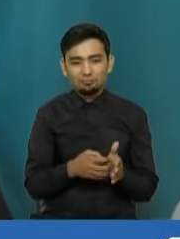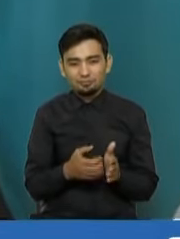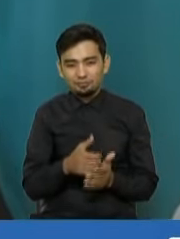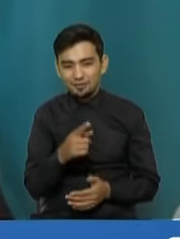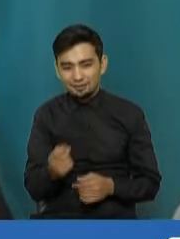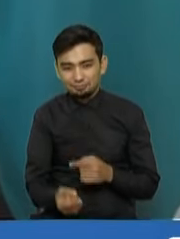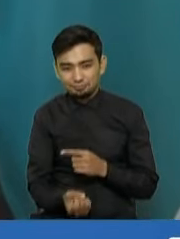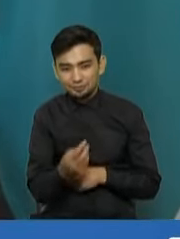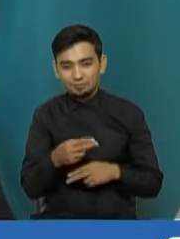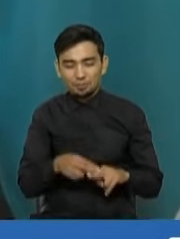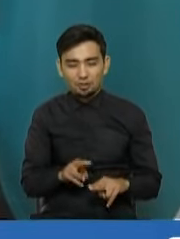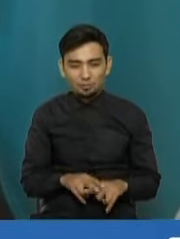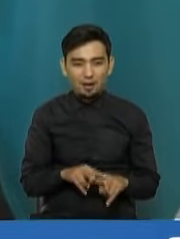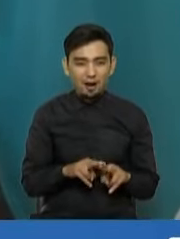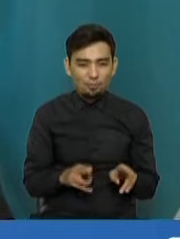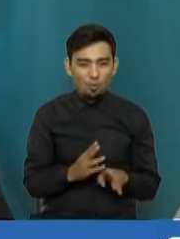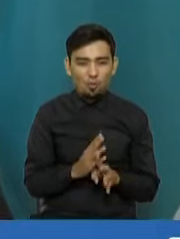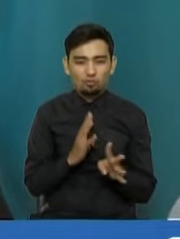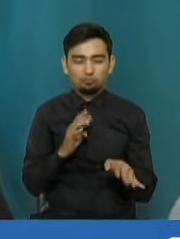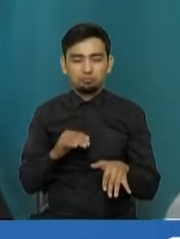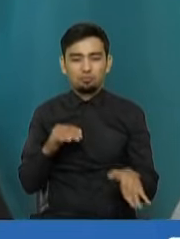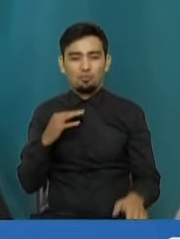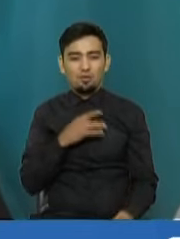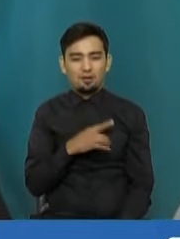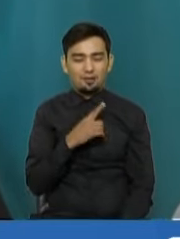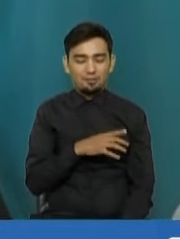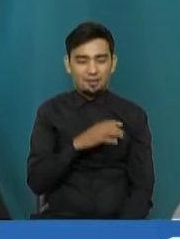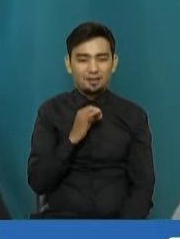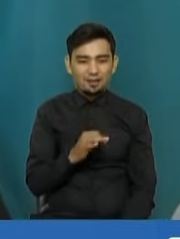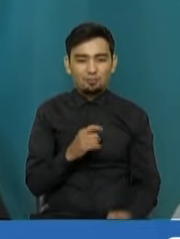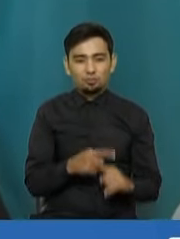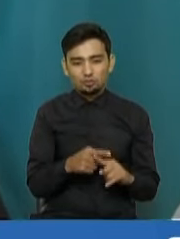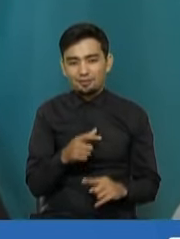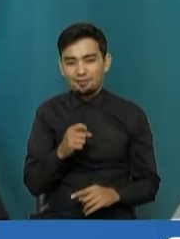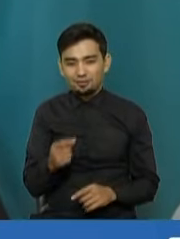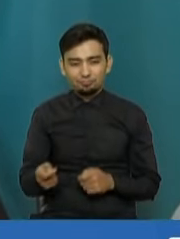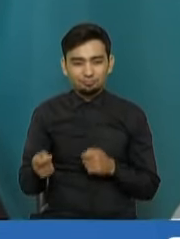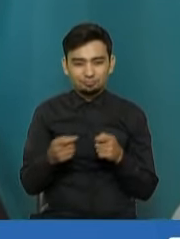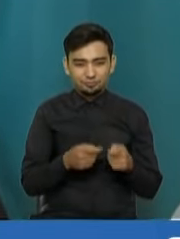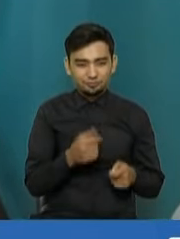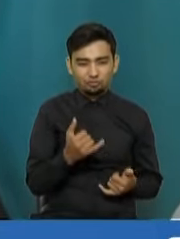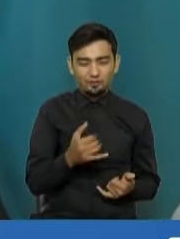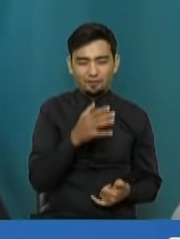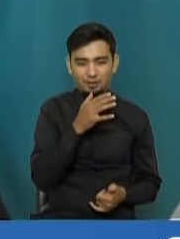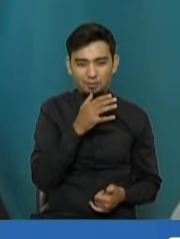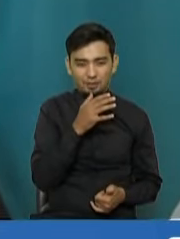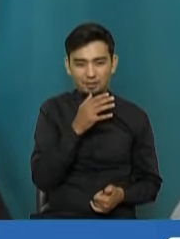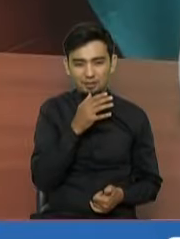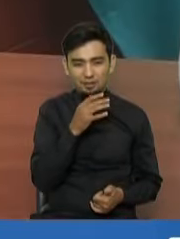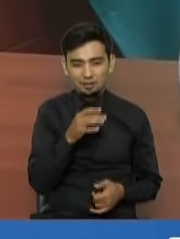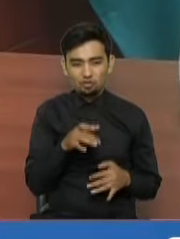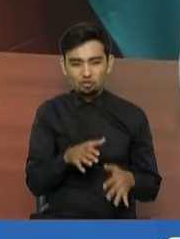осындай кезектер пайда болды. Сәйкесінше қосымша газ беру қазіргі уақытта осы сұрақ шешіліп жатыр.